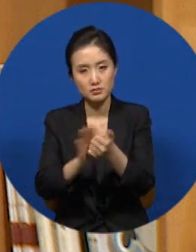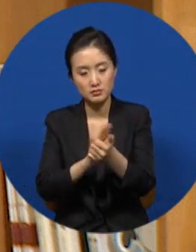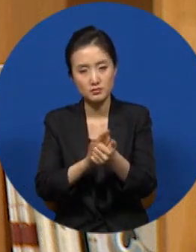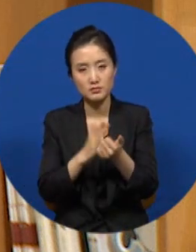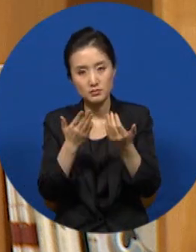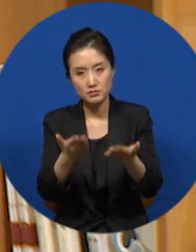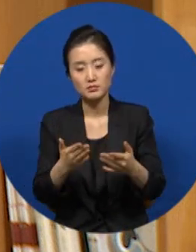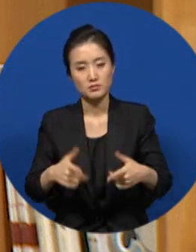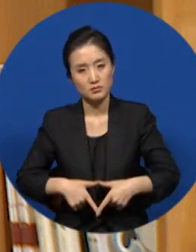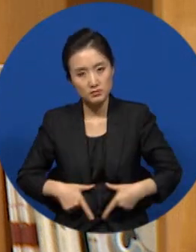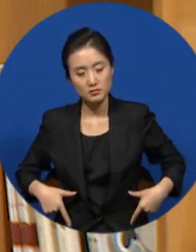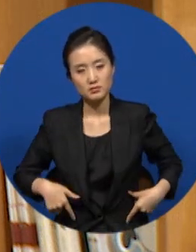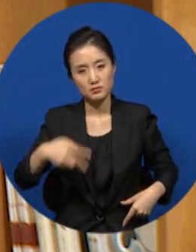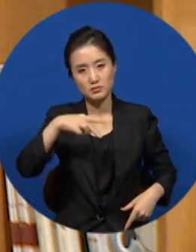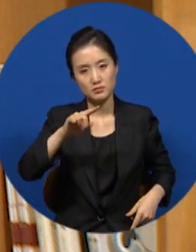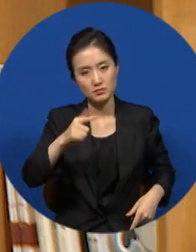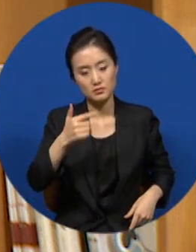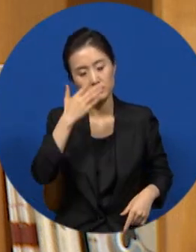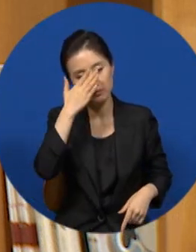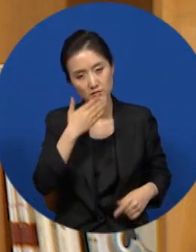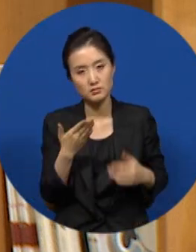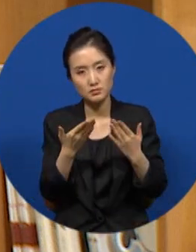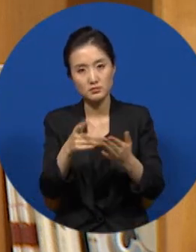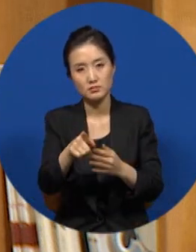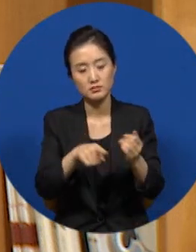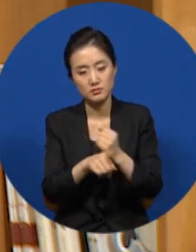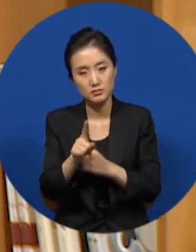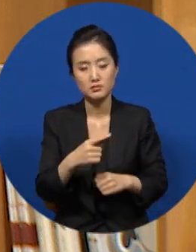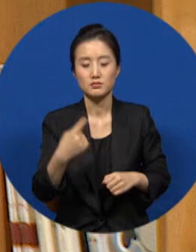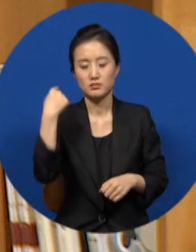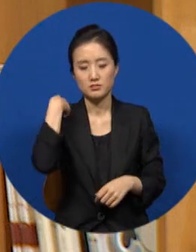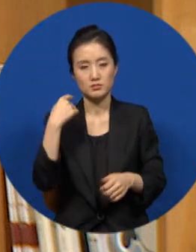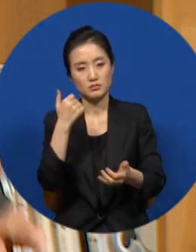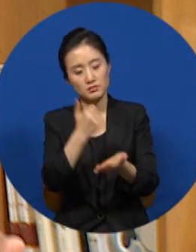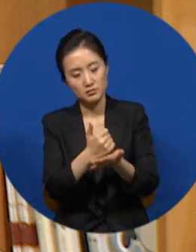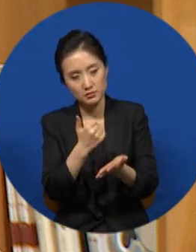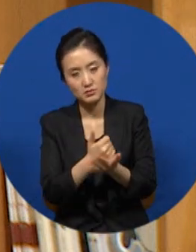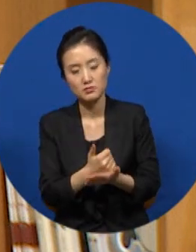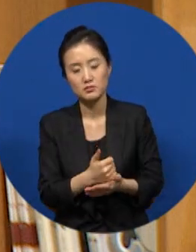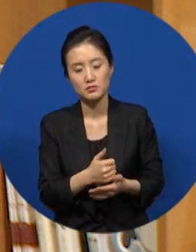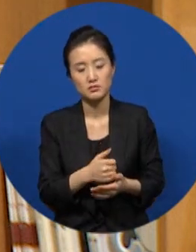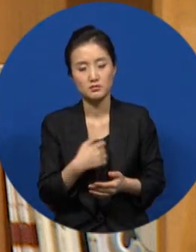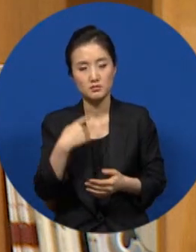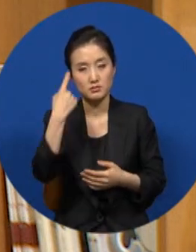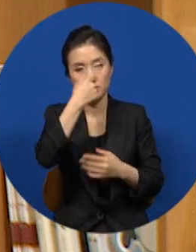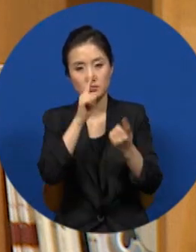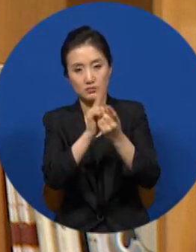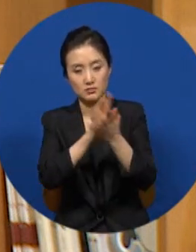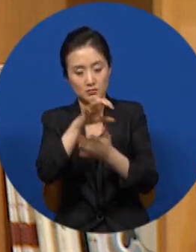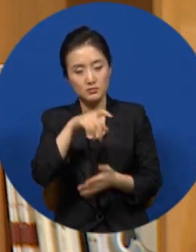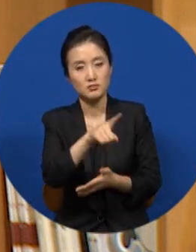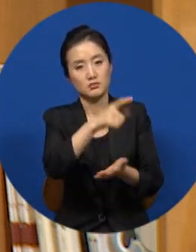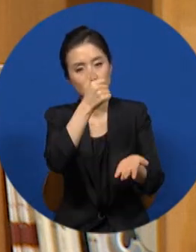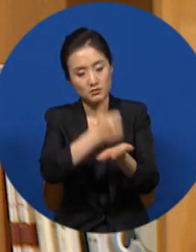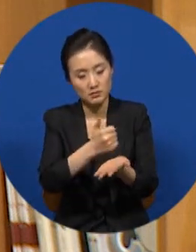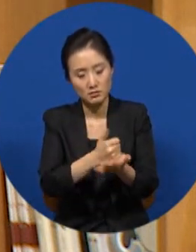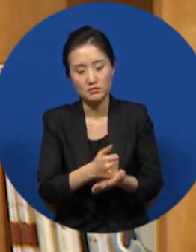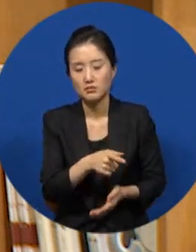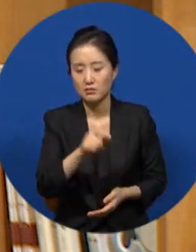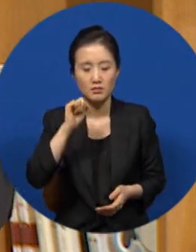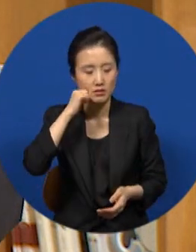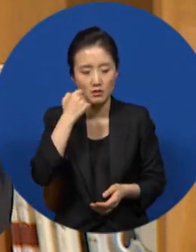칭찬하기. 뒤에서 뒷담화하지 않고 칭찬해 주는 것, 추천해 주는 것. 그리고 직접 보는 앞에서 칭찬해 주는 것, 그죠?